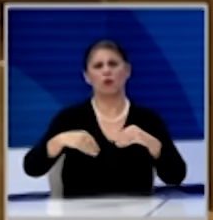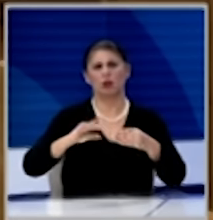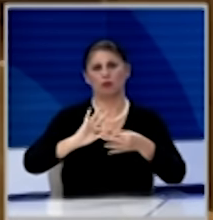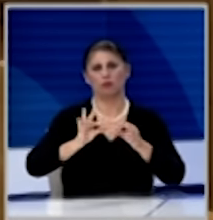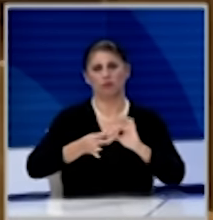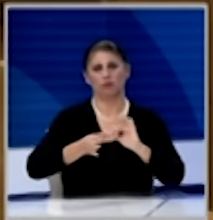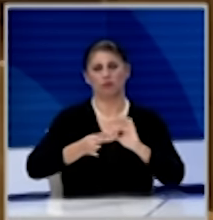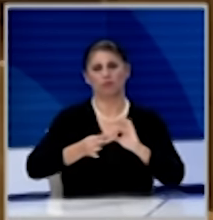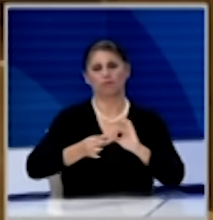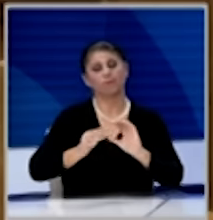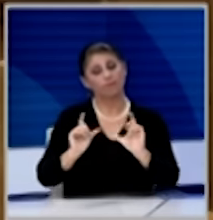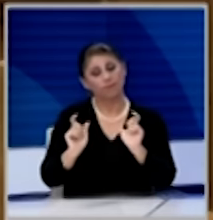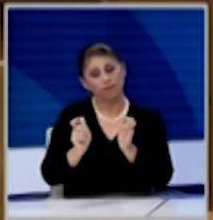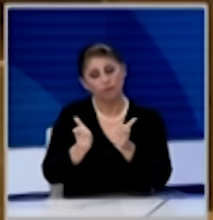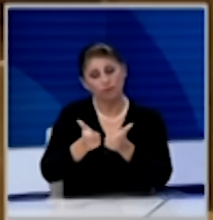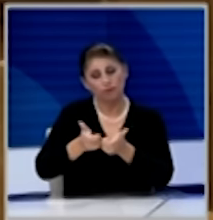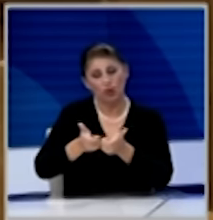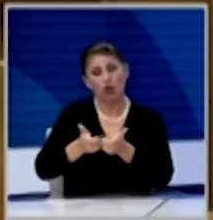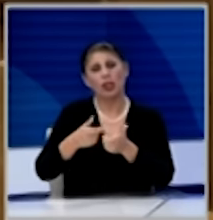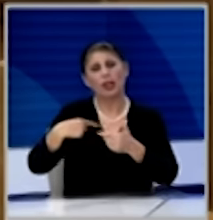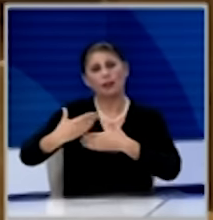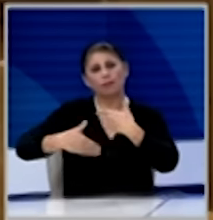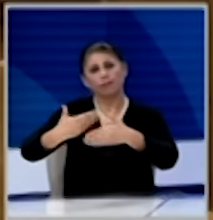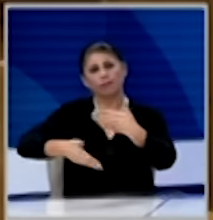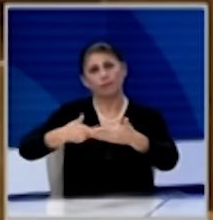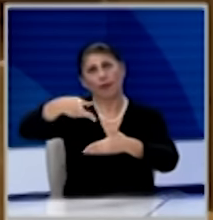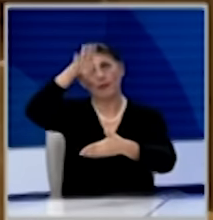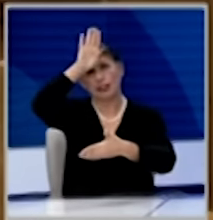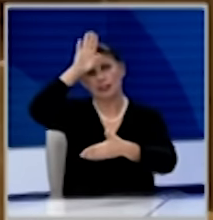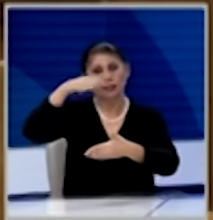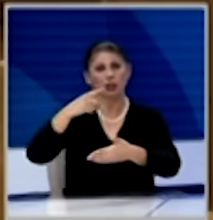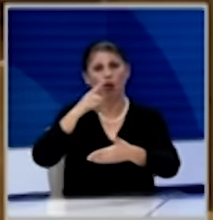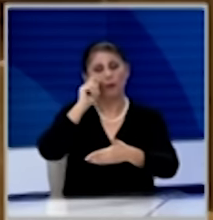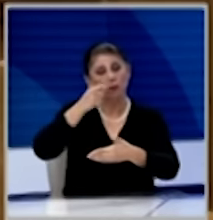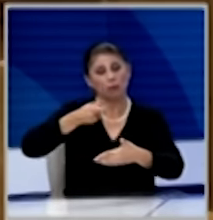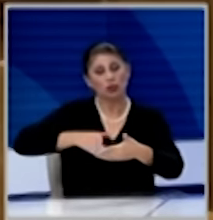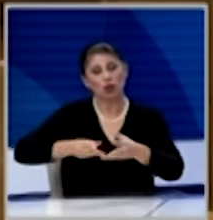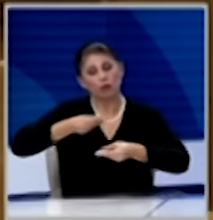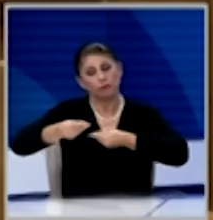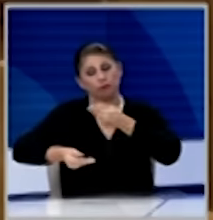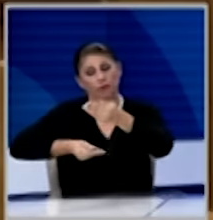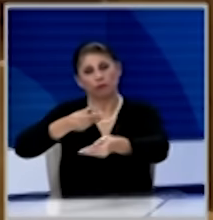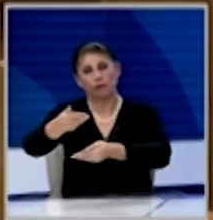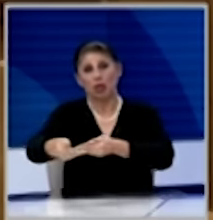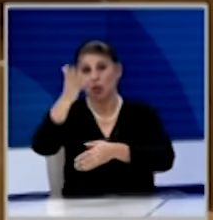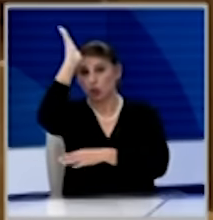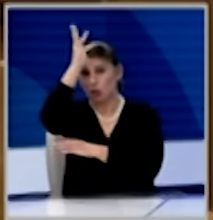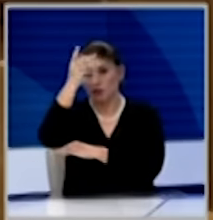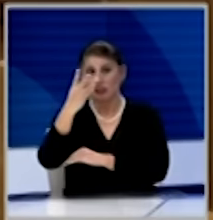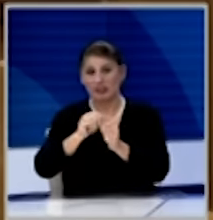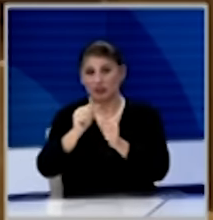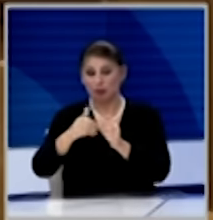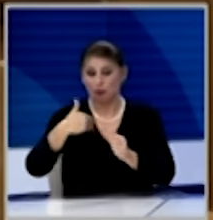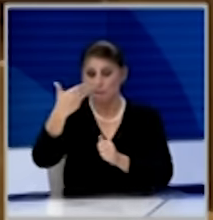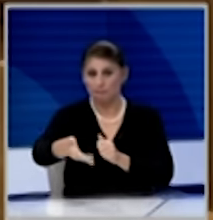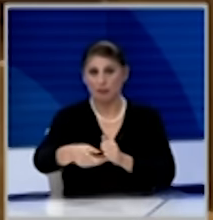όη πάει το βασίλειο και σε ότι αφορά τα δάση στον εύρο αν και έχουν περάσει τρεις μήνες